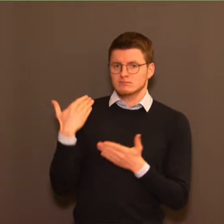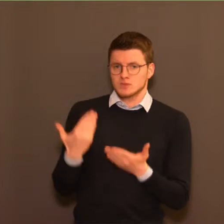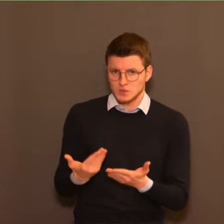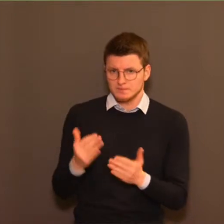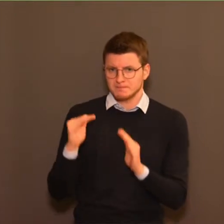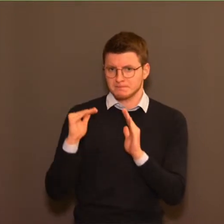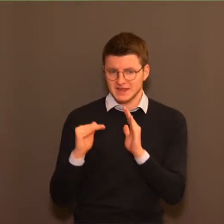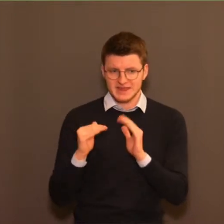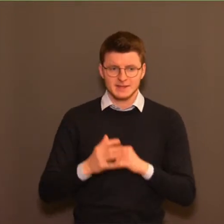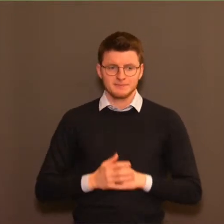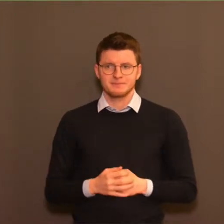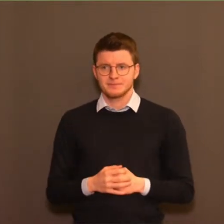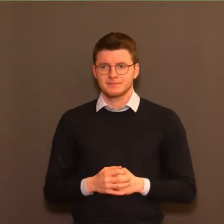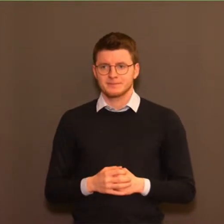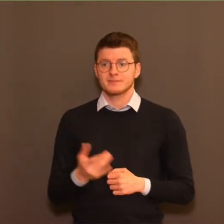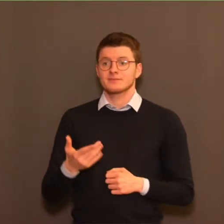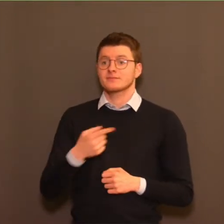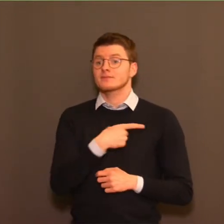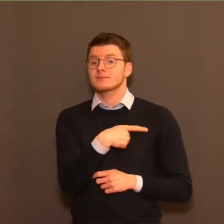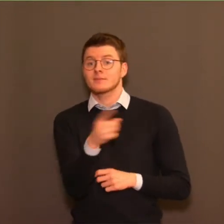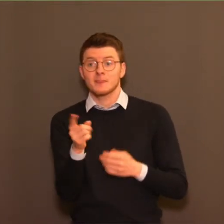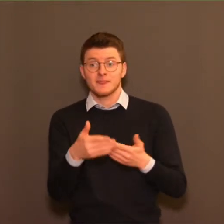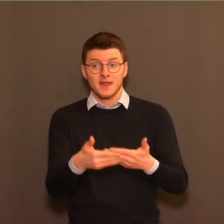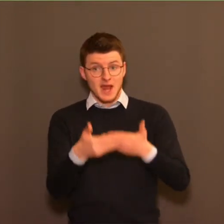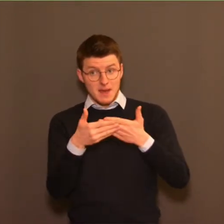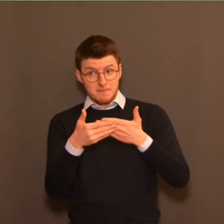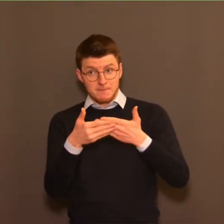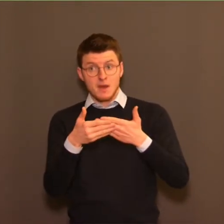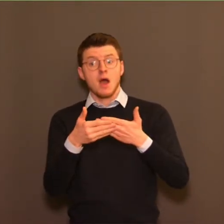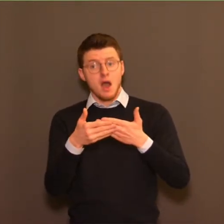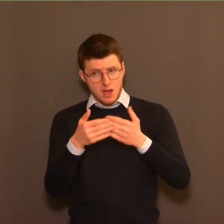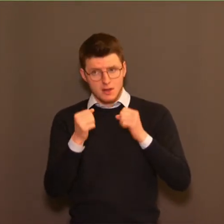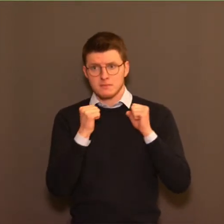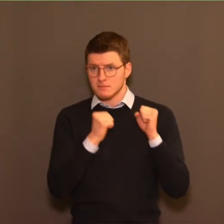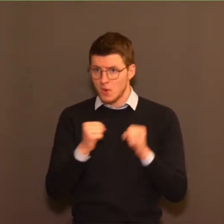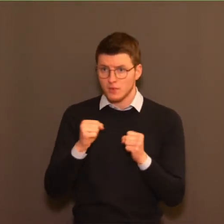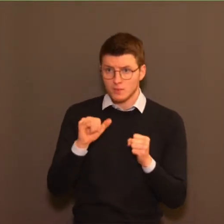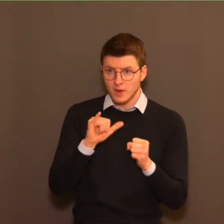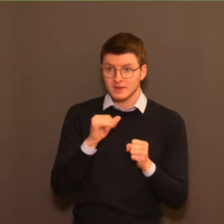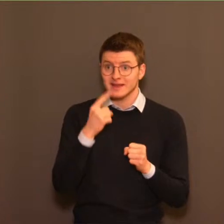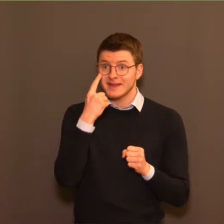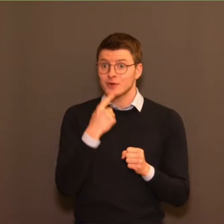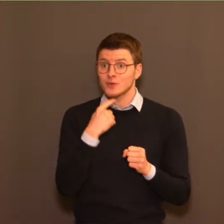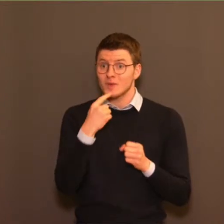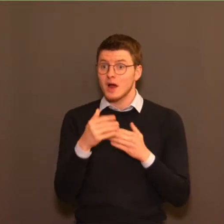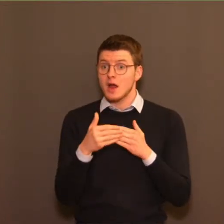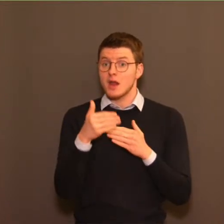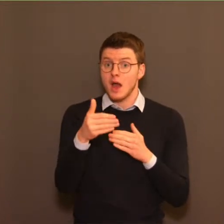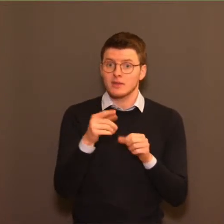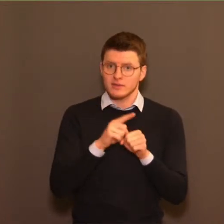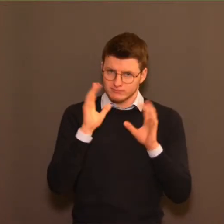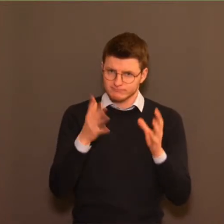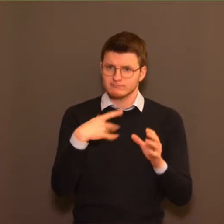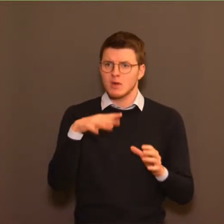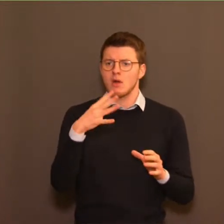Met uw hulp bereiken we mogelijk binnen een week reeds de piek in het aantal besmettingen.